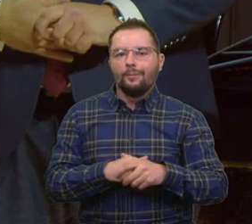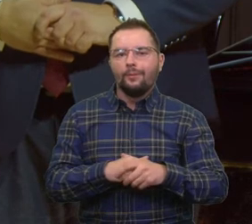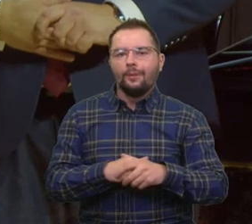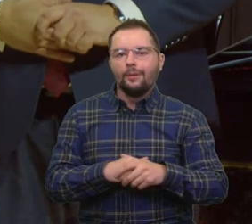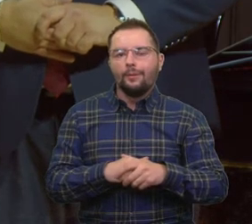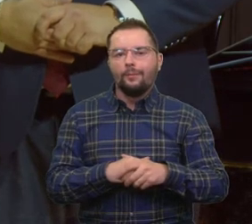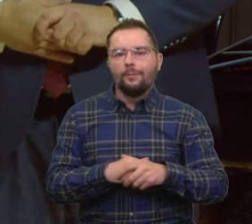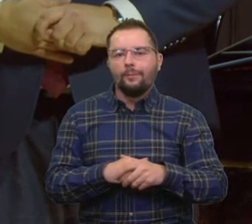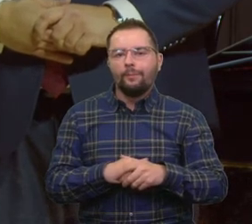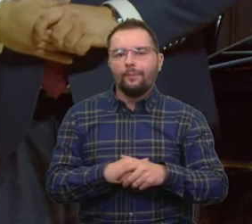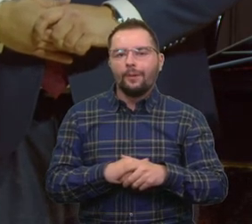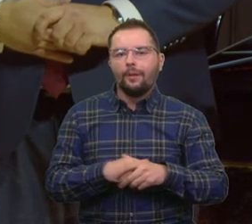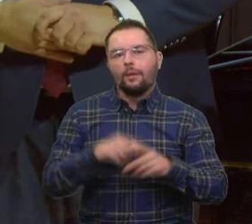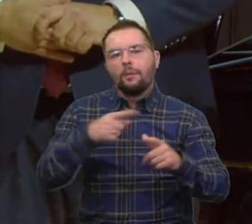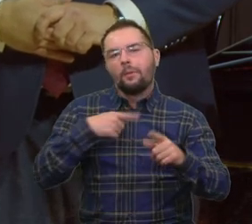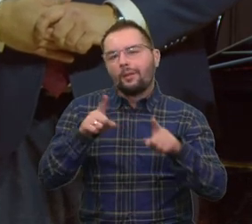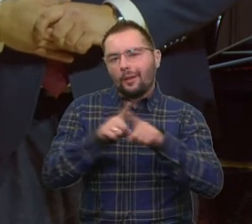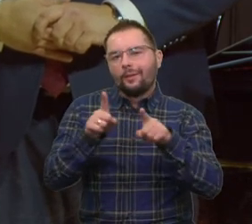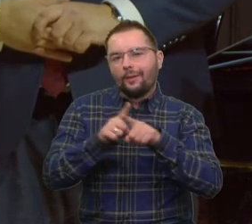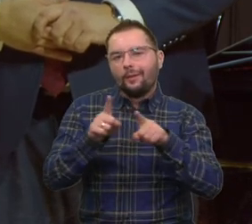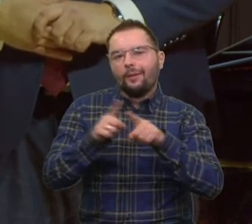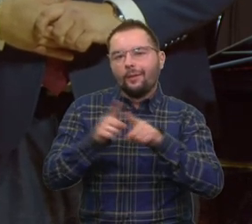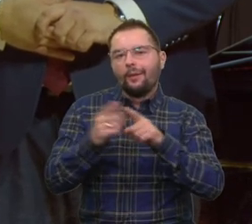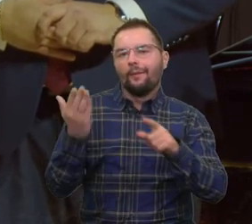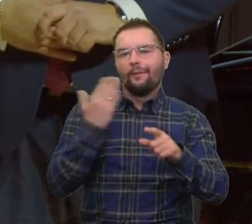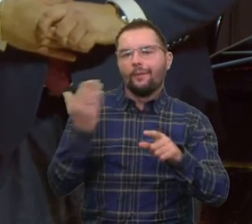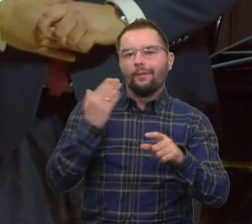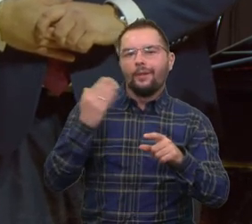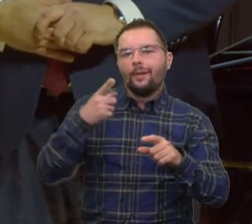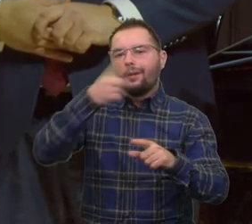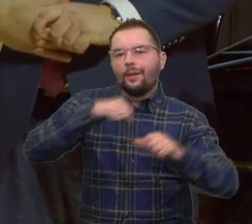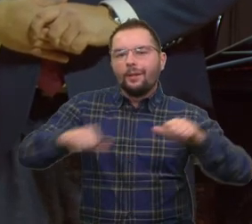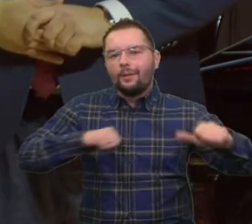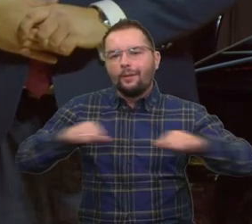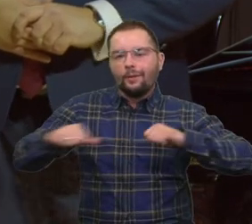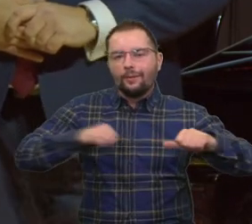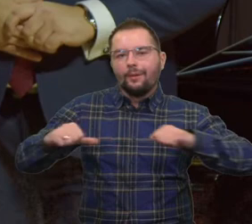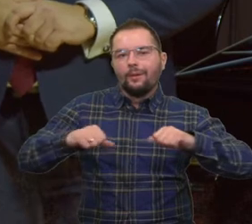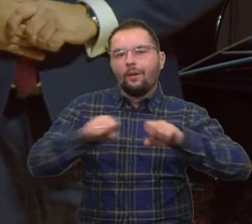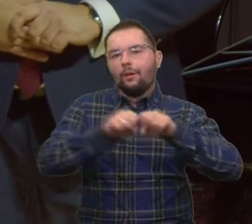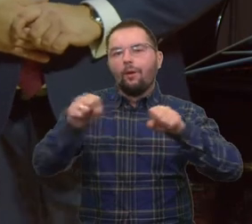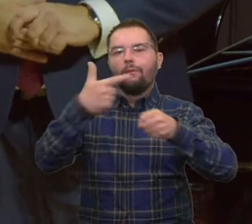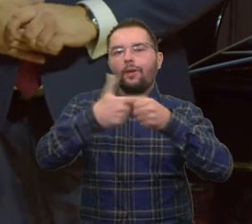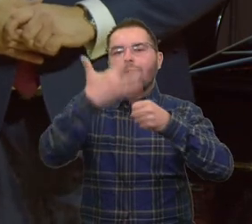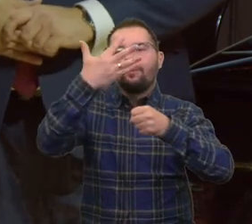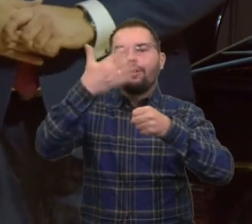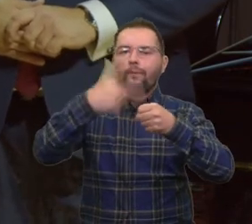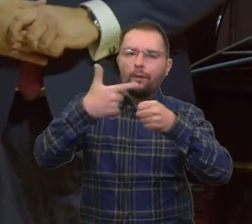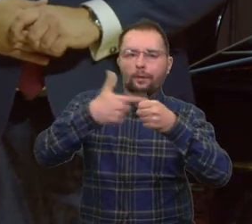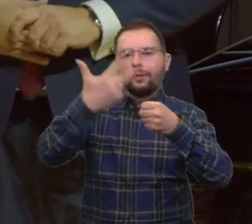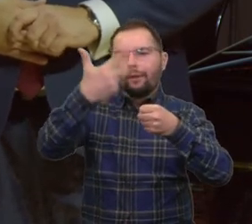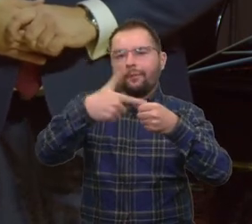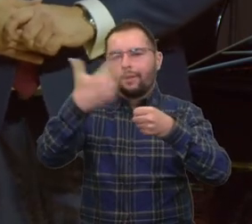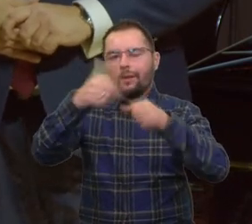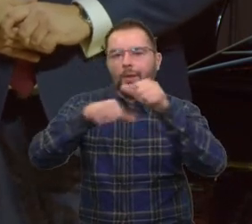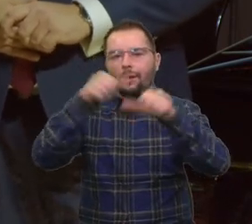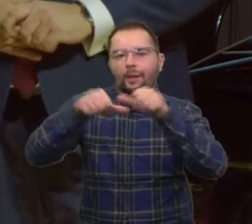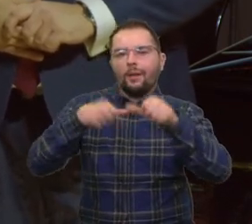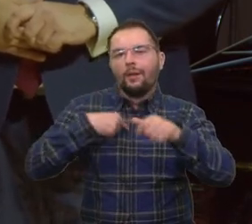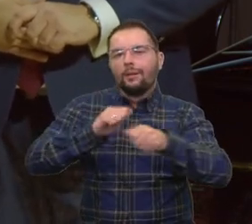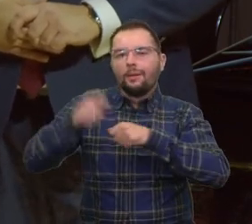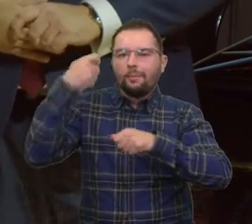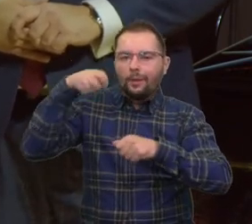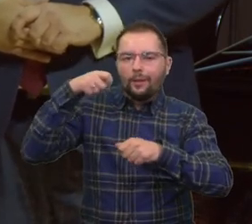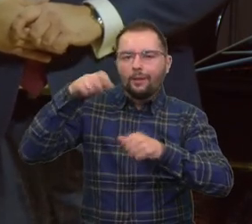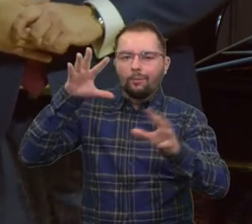tym samym wieku, można powiedzieć, stażu, co samorząd województwa, bo jestem prezydentem od 23 ponad lat, a więc